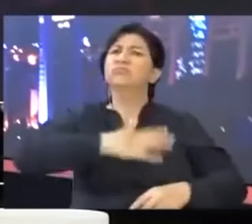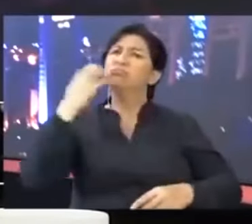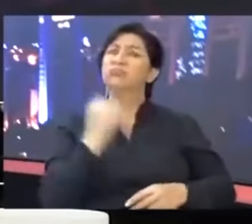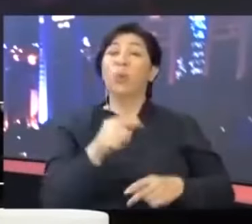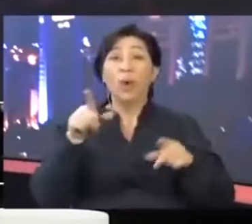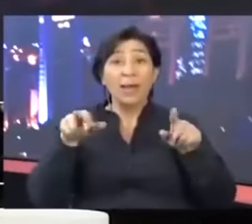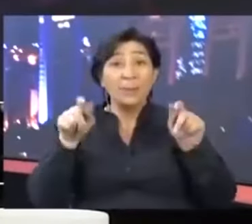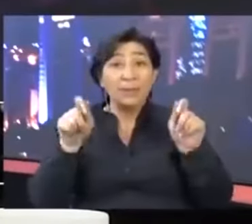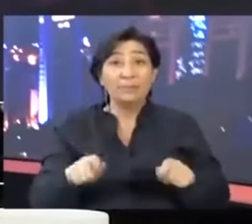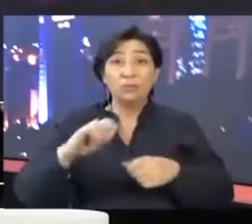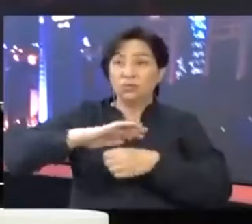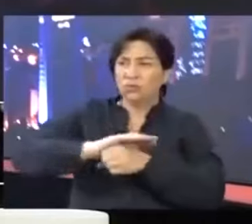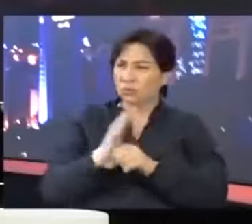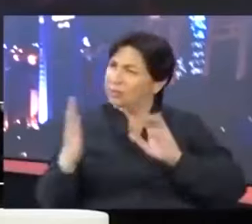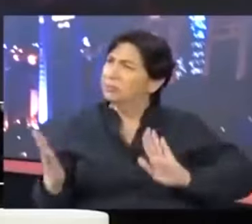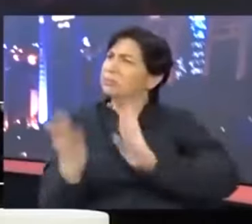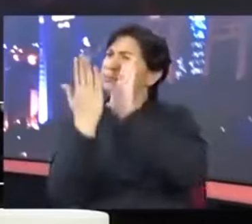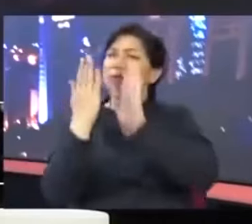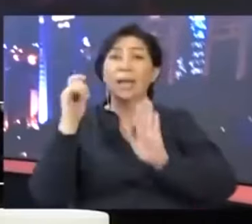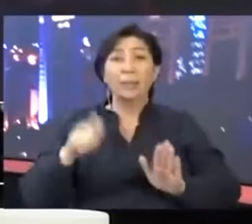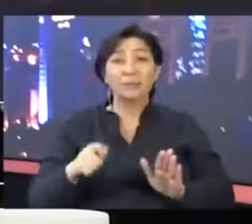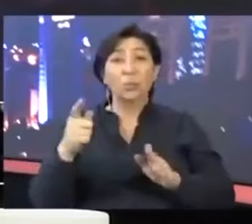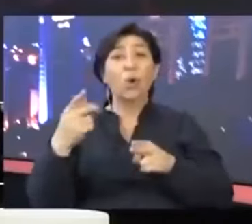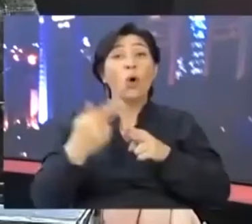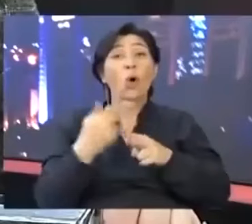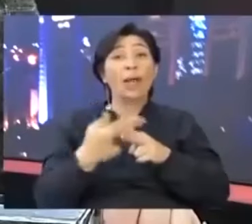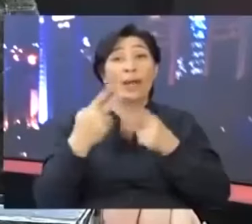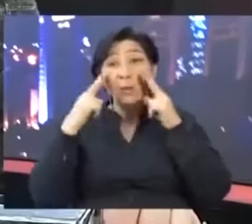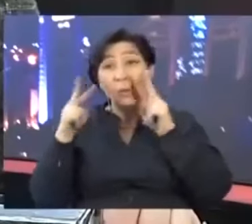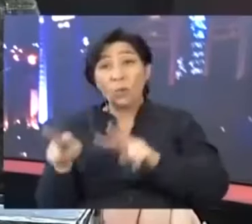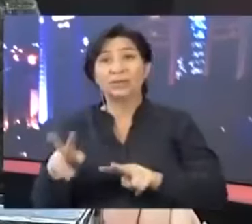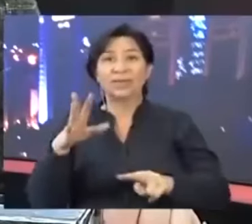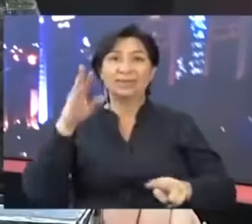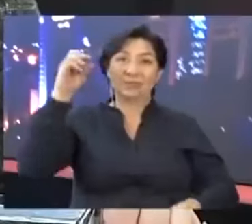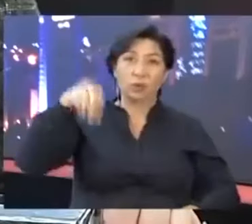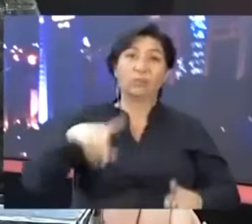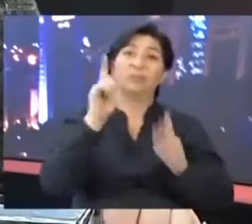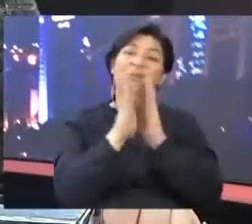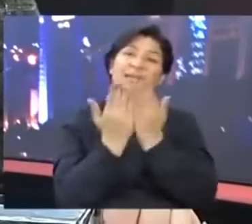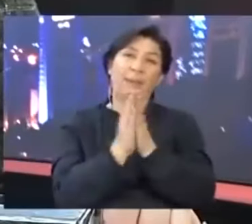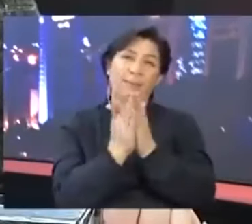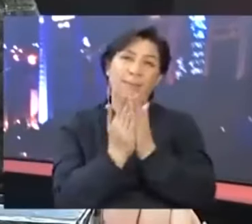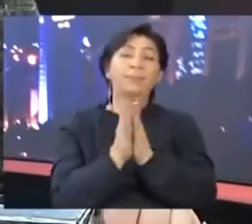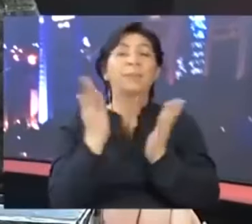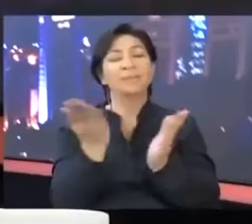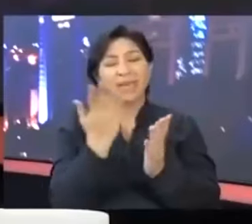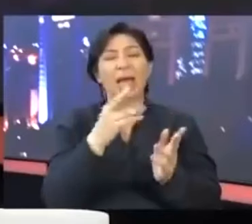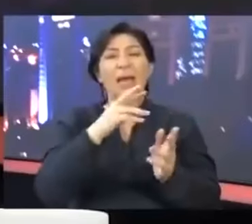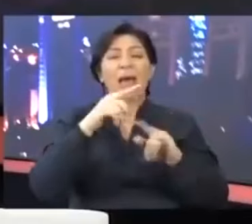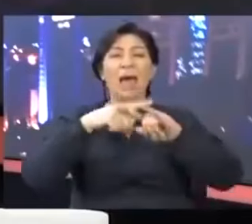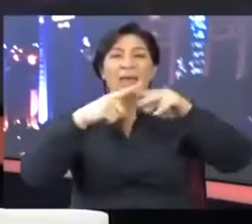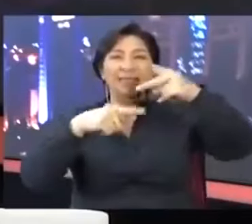fedakarlık yapsın zulme karşı ayakta dursun bu örneklik deri görsün diye gönderilmiş bir kitap mesela hazre İbrahim